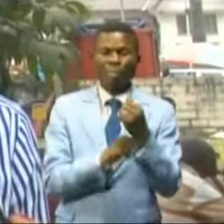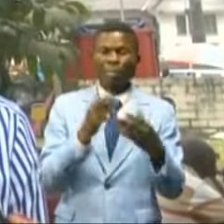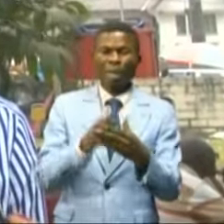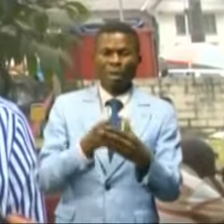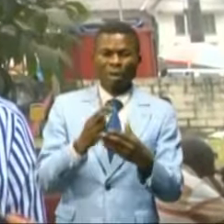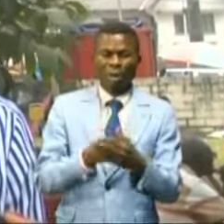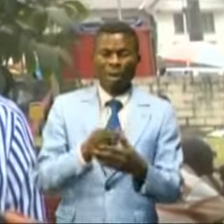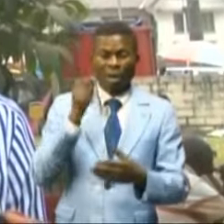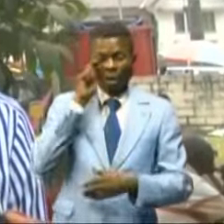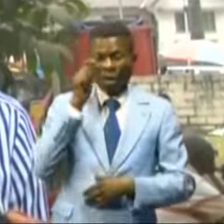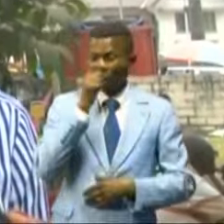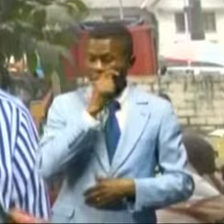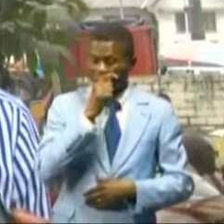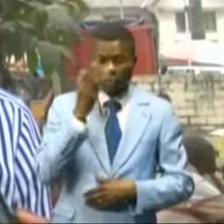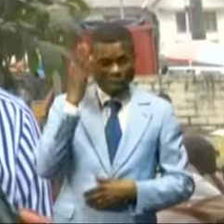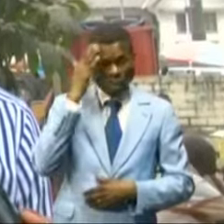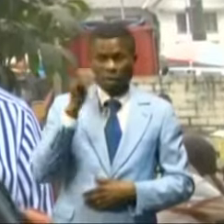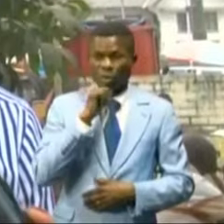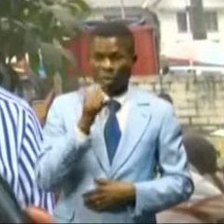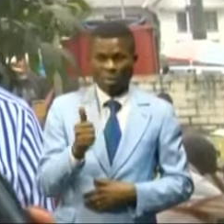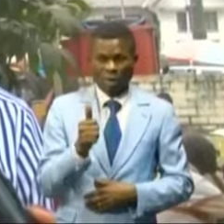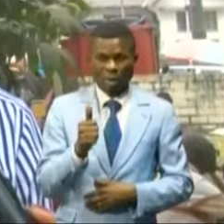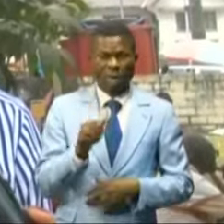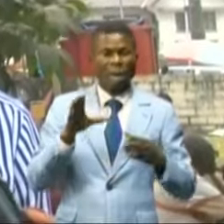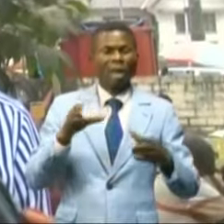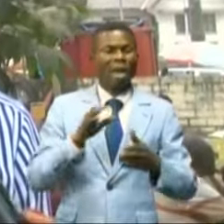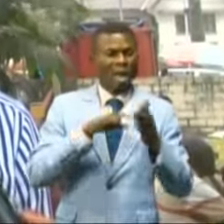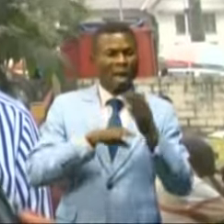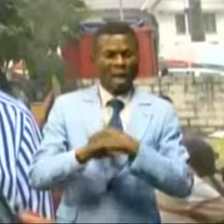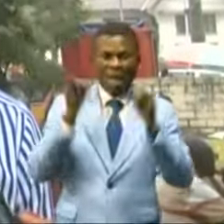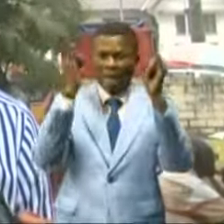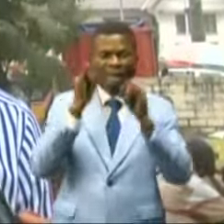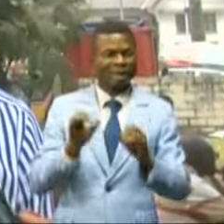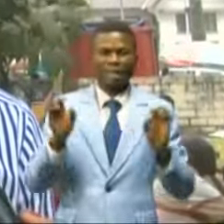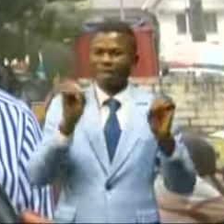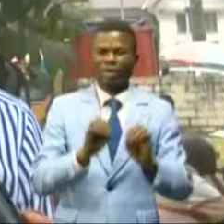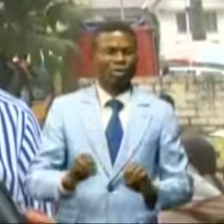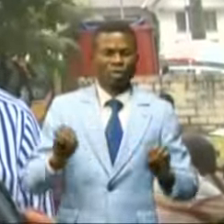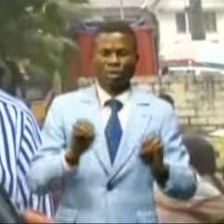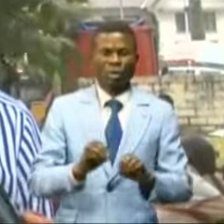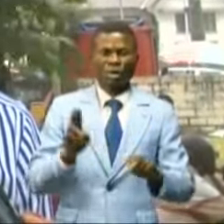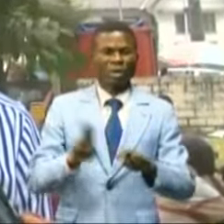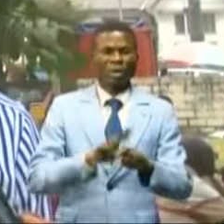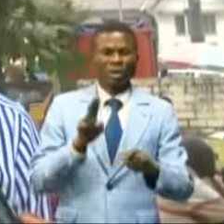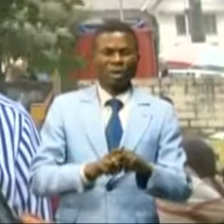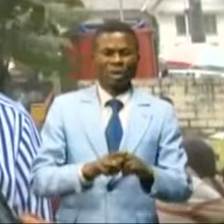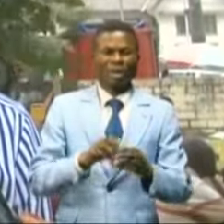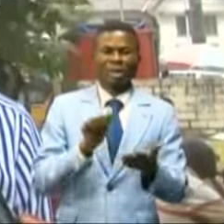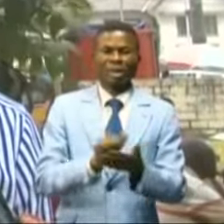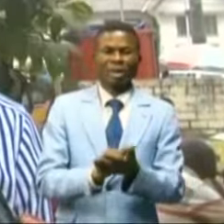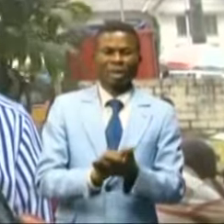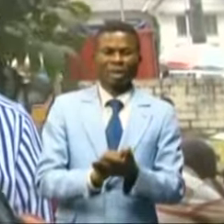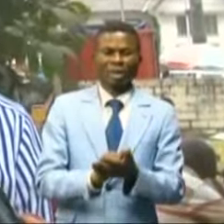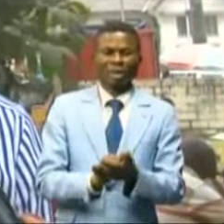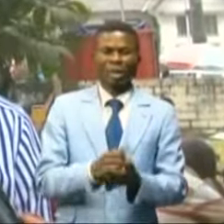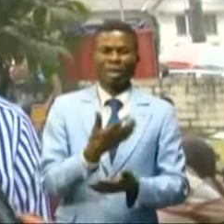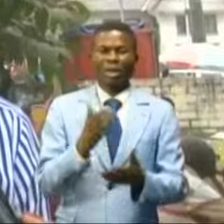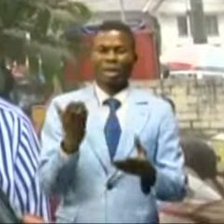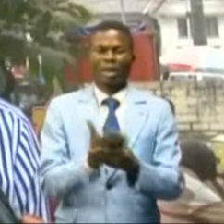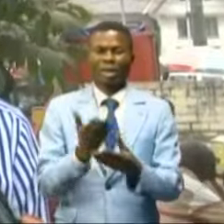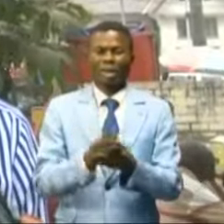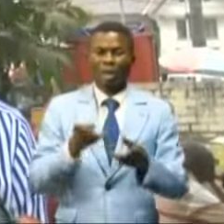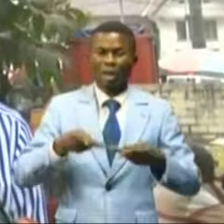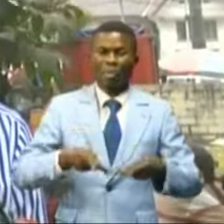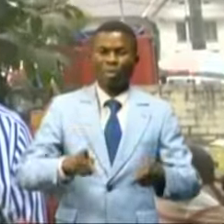comme ceux de mon état qui accèdent facilement à utiliser ce qu'on appelle les outils qui